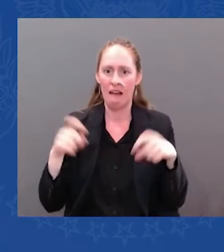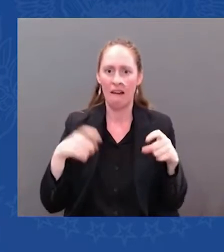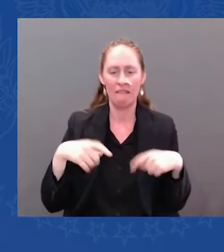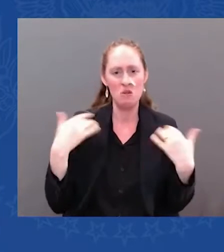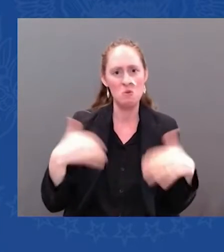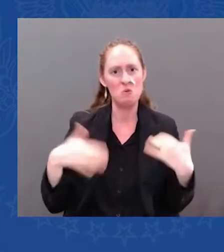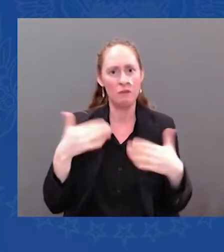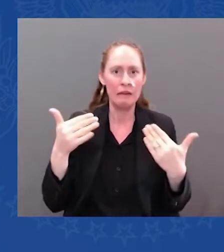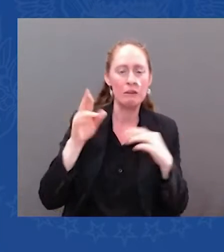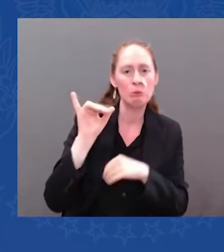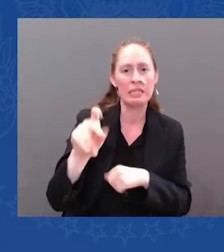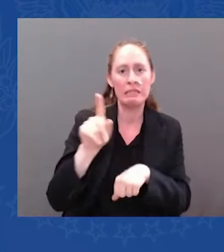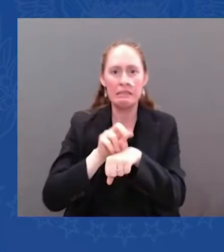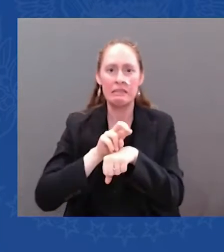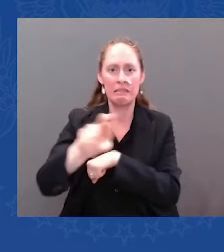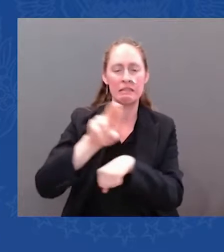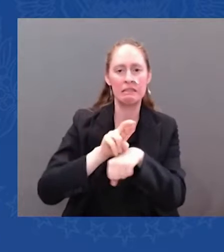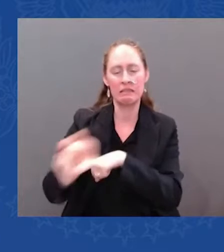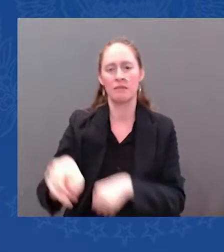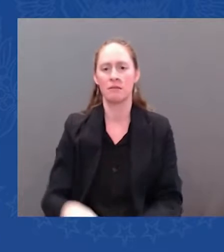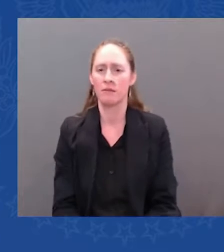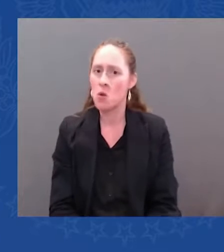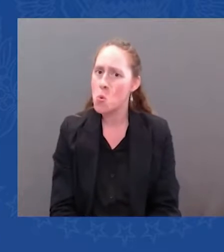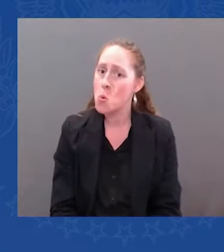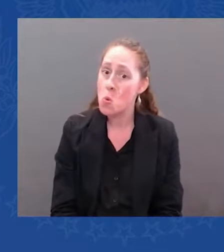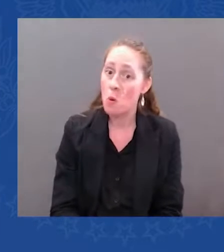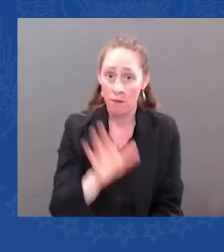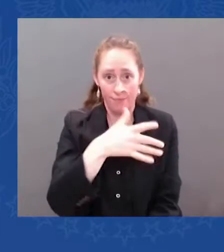თითქმის შეუძლებელია. სწორედ ამიტომაც იყენებენ მას.